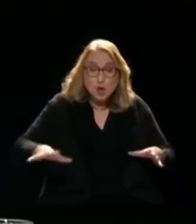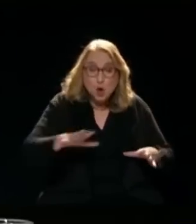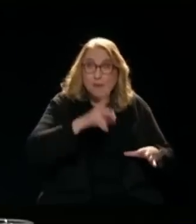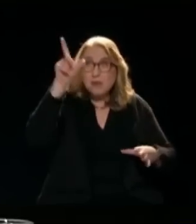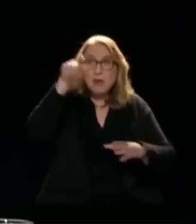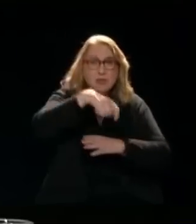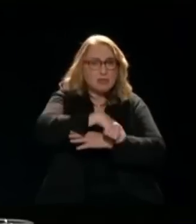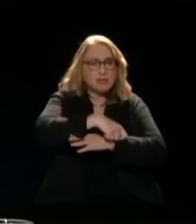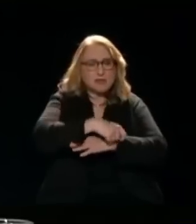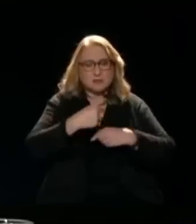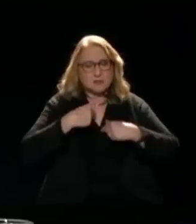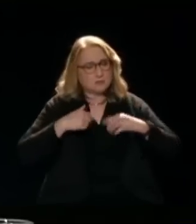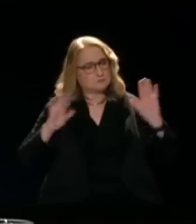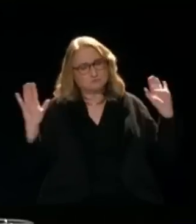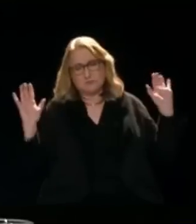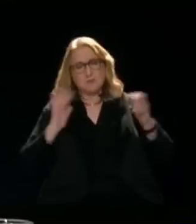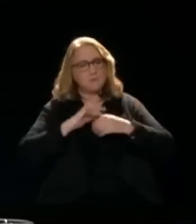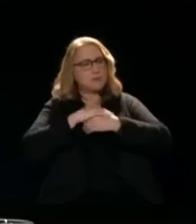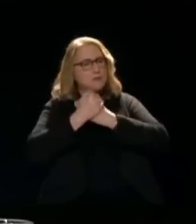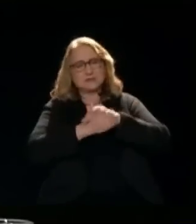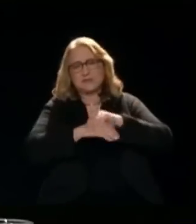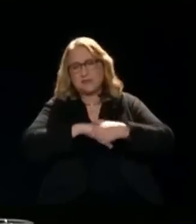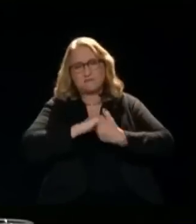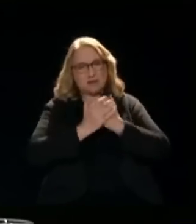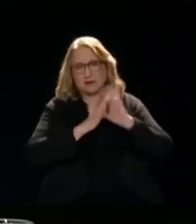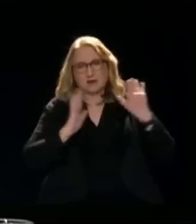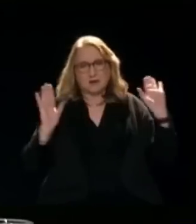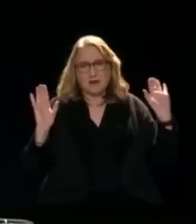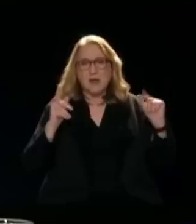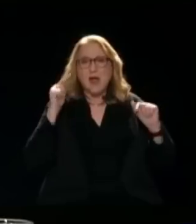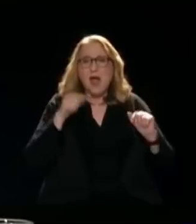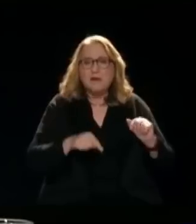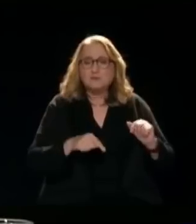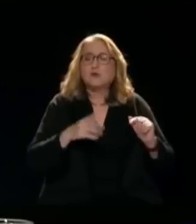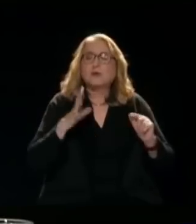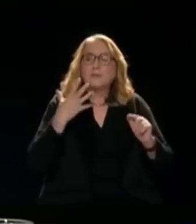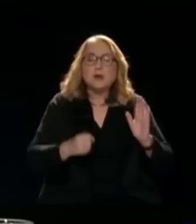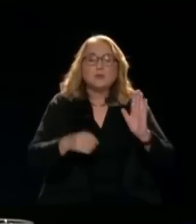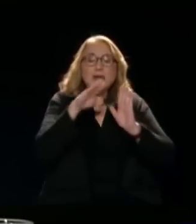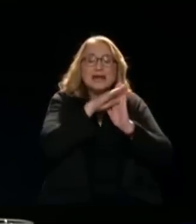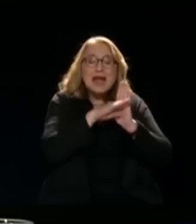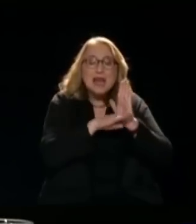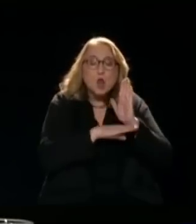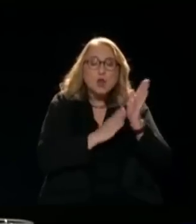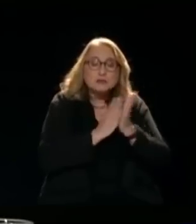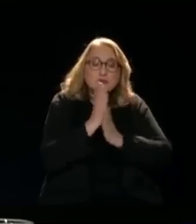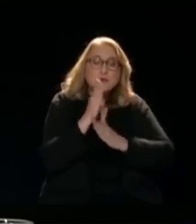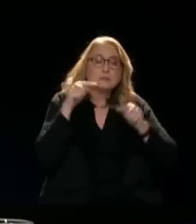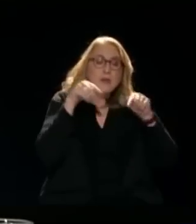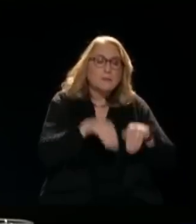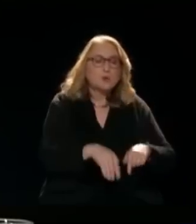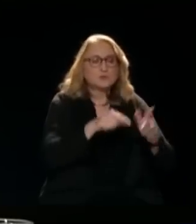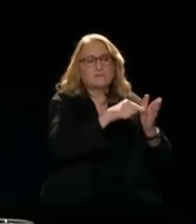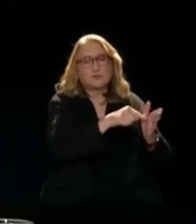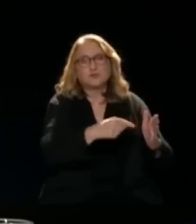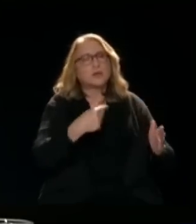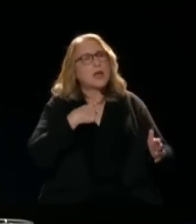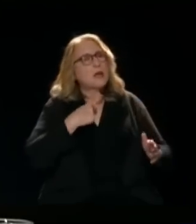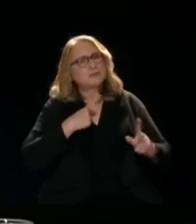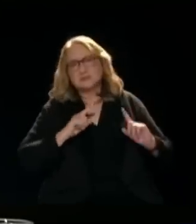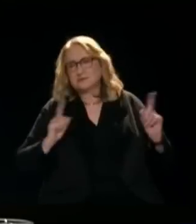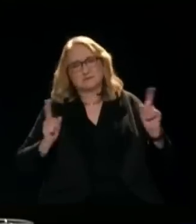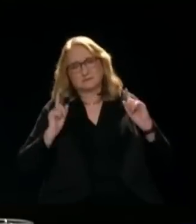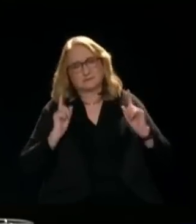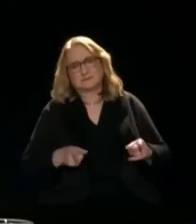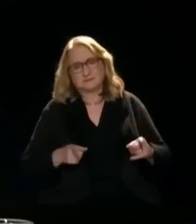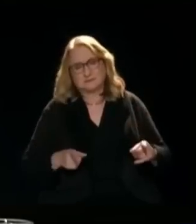Δεν είναι δικαστήριο που αποφασίζει ζητήματα κυριαρχίας όταν υπάρχουν κανόνες δικαίου. Επομένως, πας στη Χάγη όταν εσύ